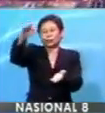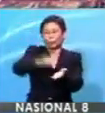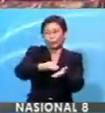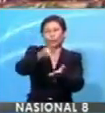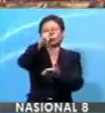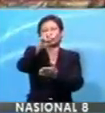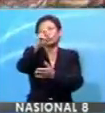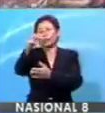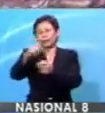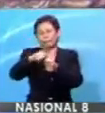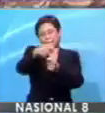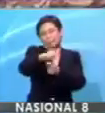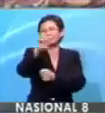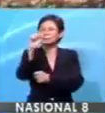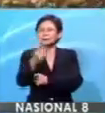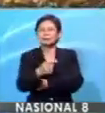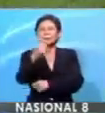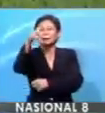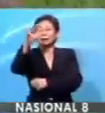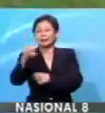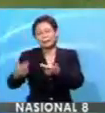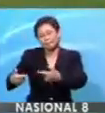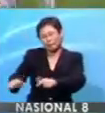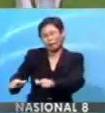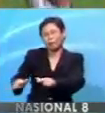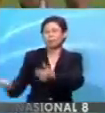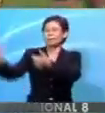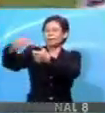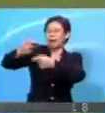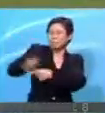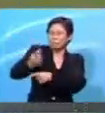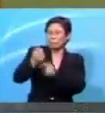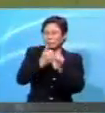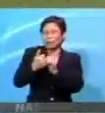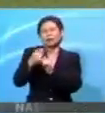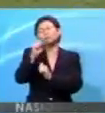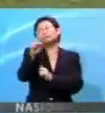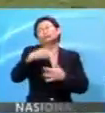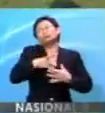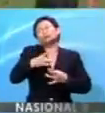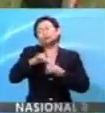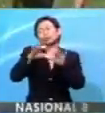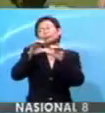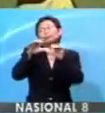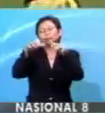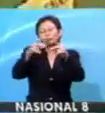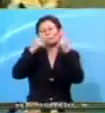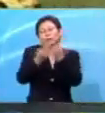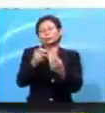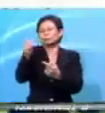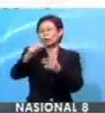kepada r000 sahaja Gary kini dibenarkan menyertai latihan bersama mana-mana pasukan berkuat kuasa